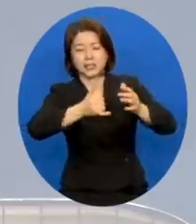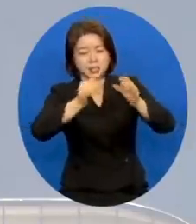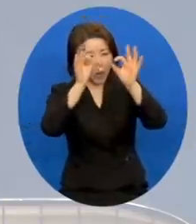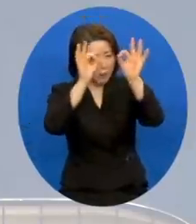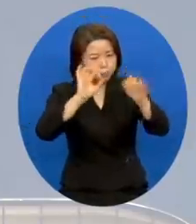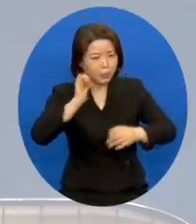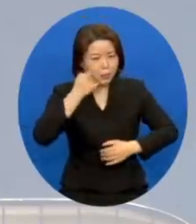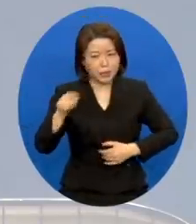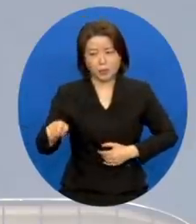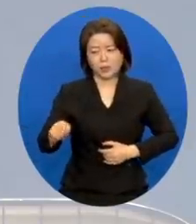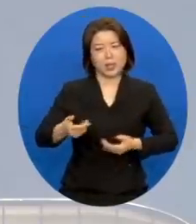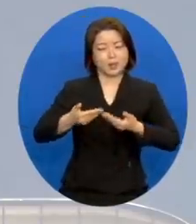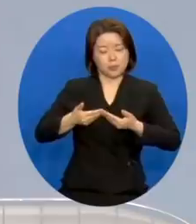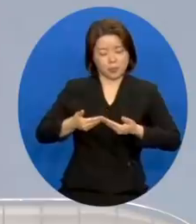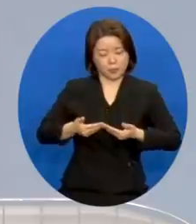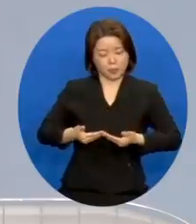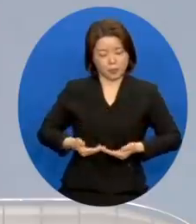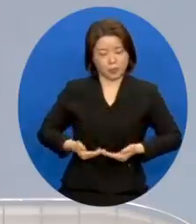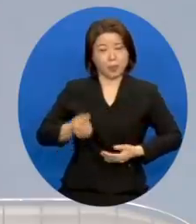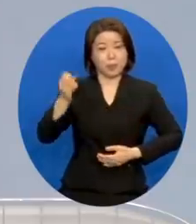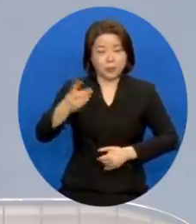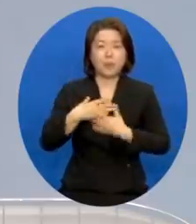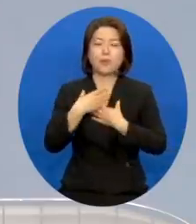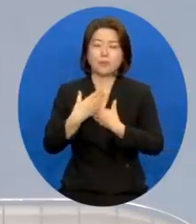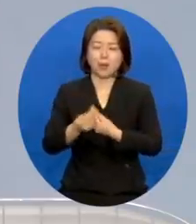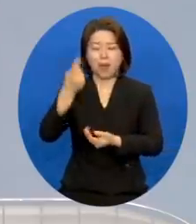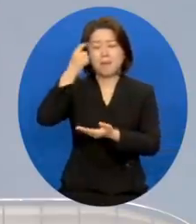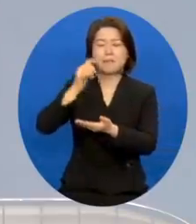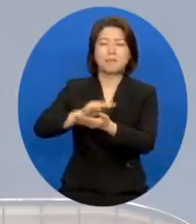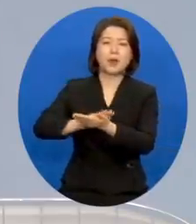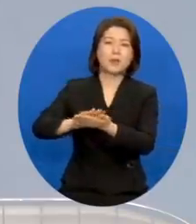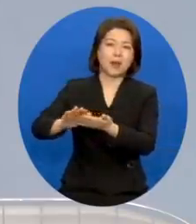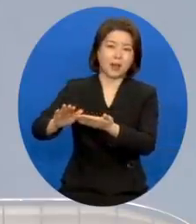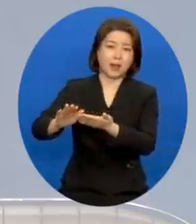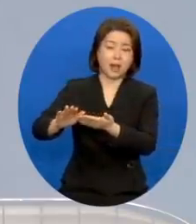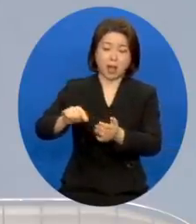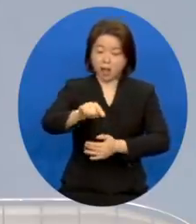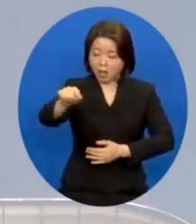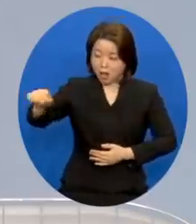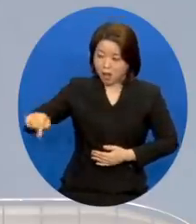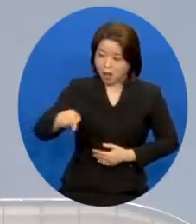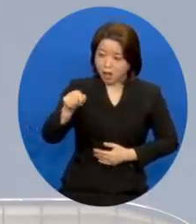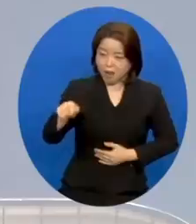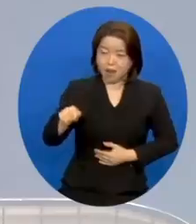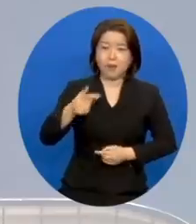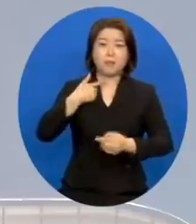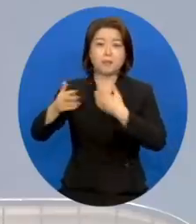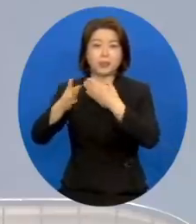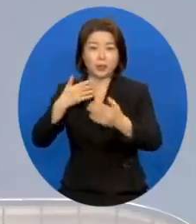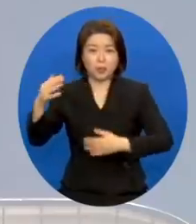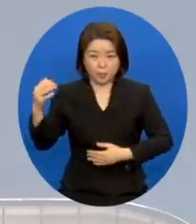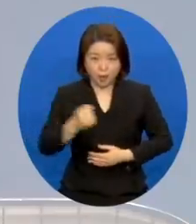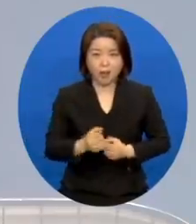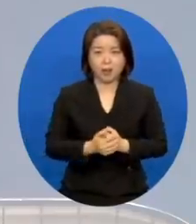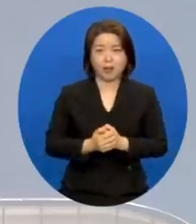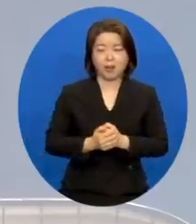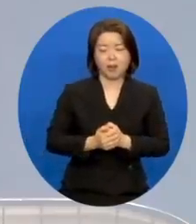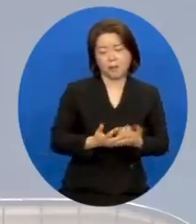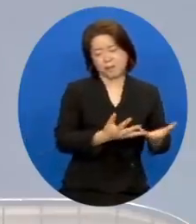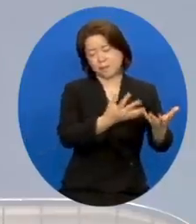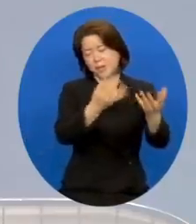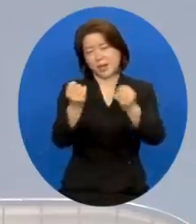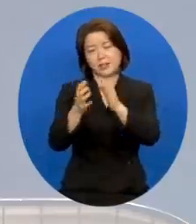어려운 고요한 편안한 평화와 그것을 거기서 경험해서 수방 만명이